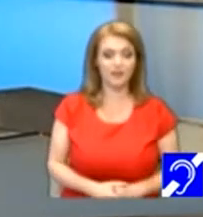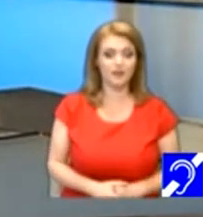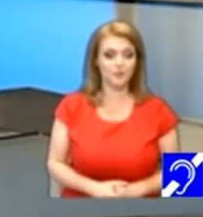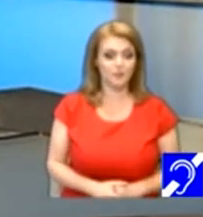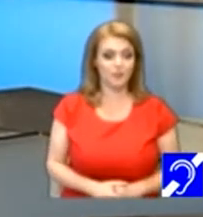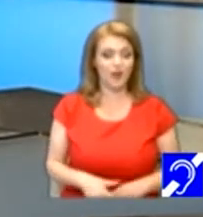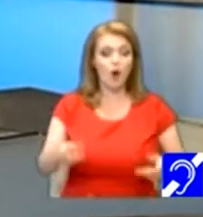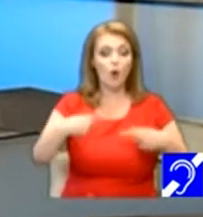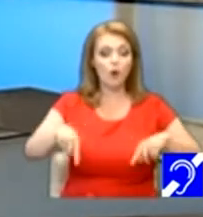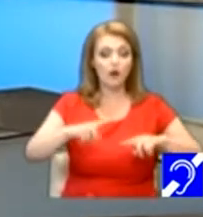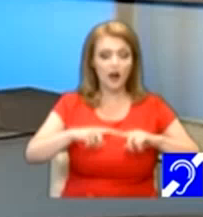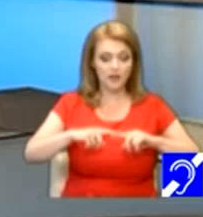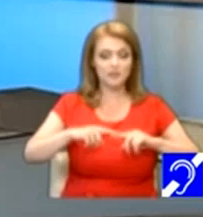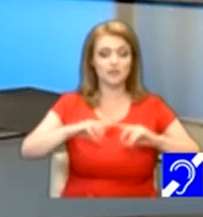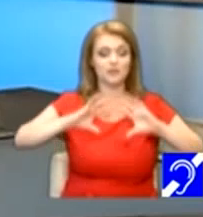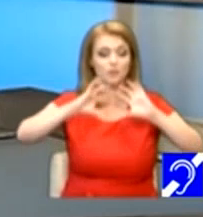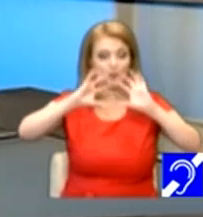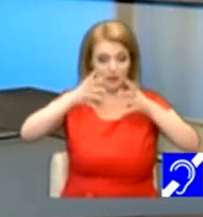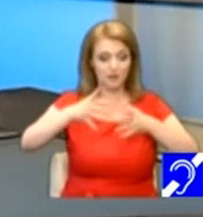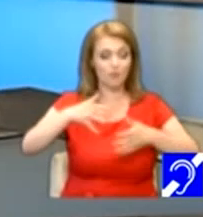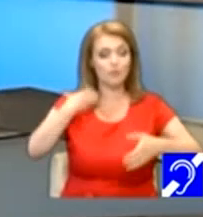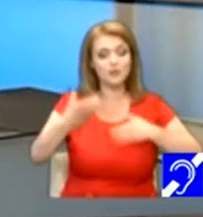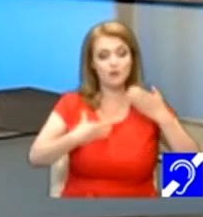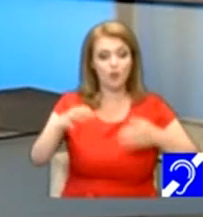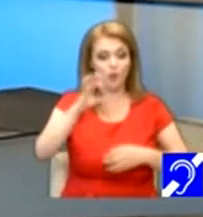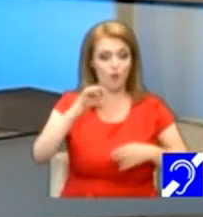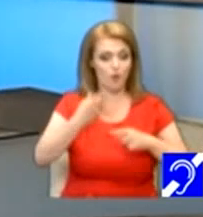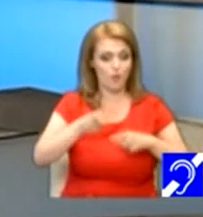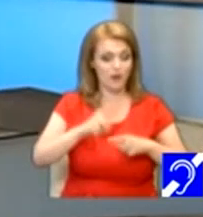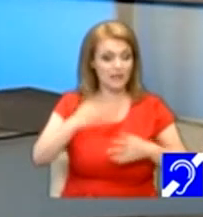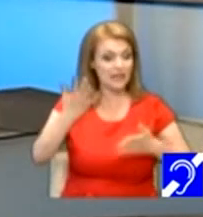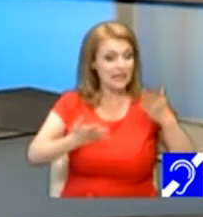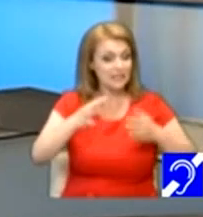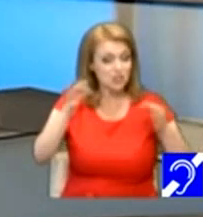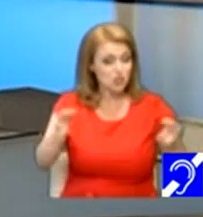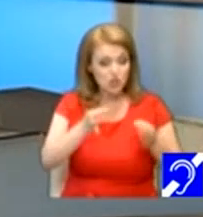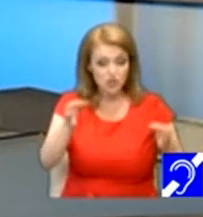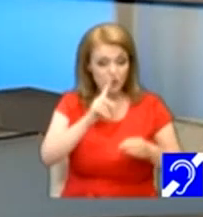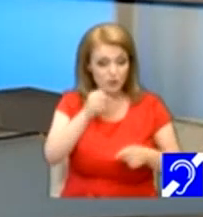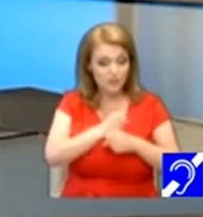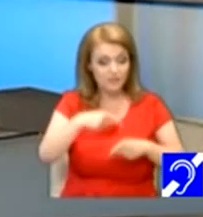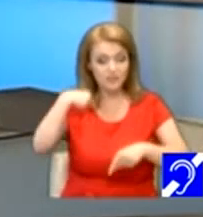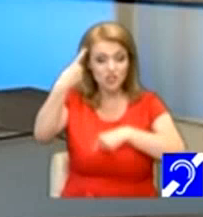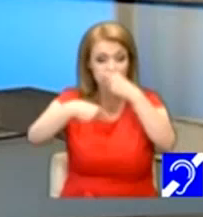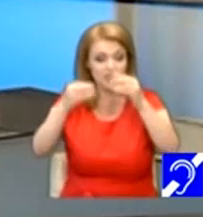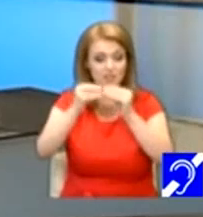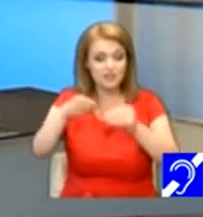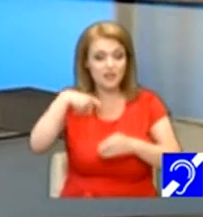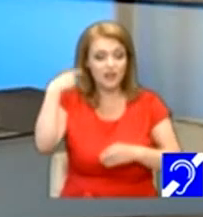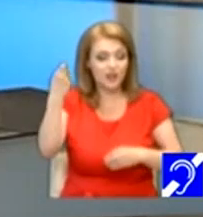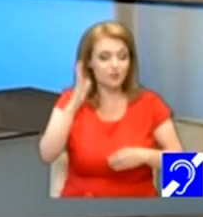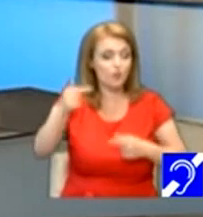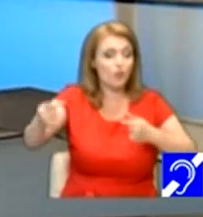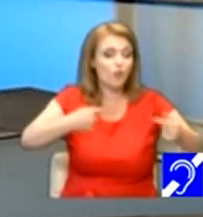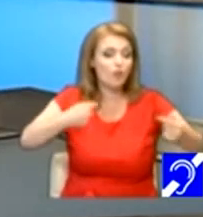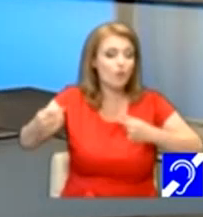reciclate. Organizațiile de mediu trag un semnal de alarmă și spun că dacă nu vom face nimic, în 10 ani ne vom sufoca din cauza